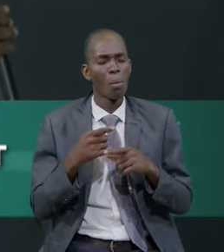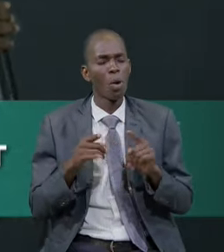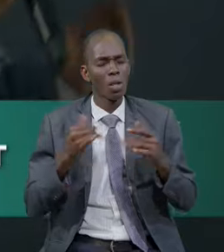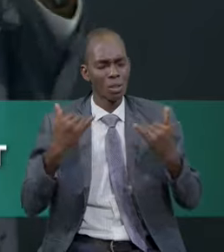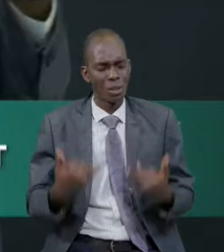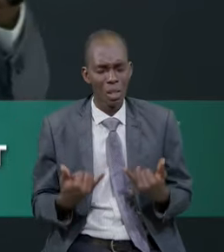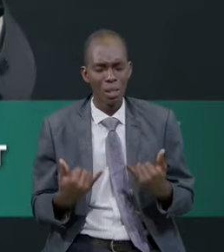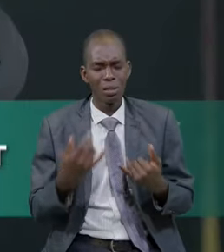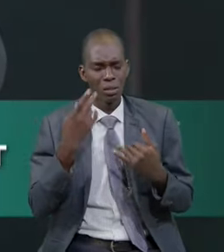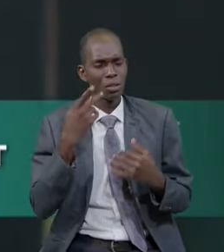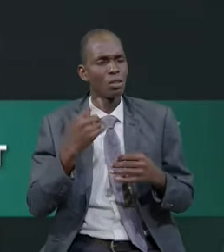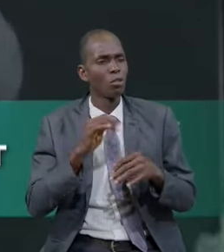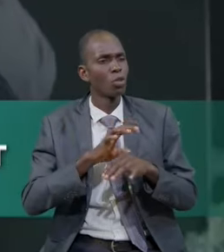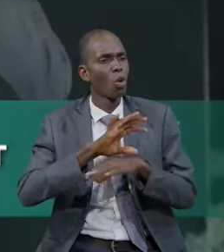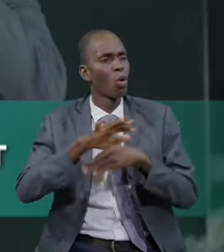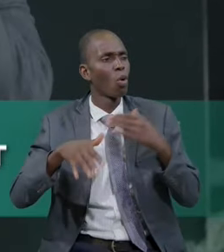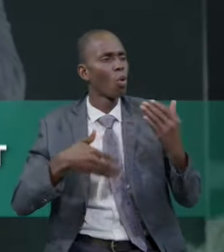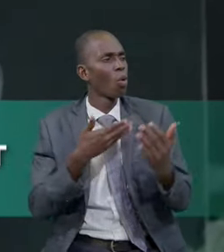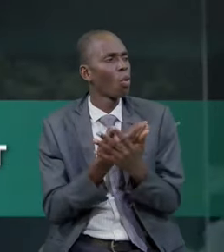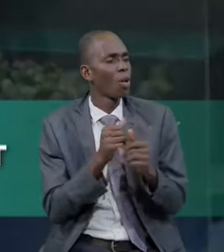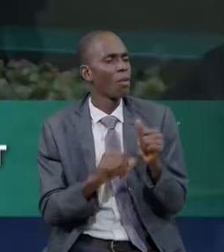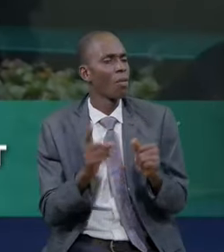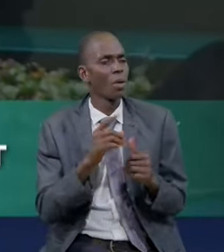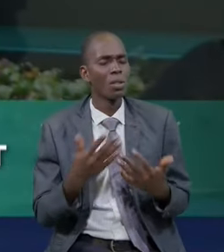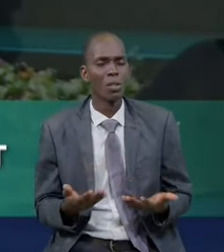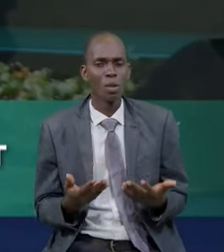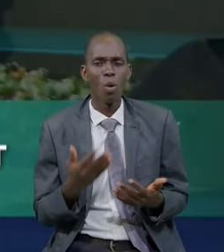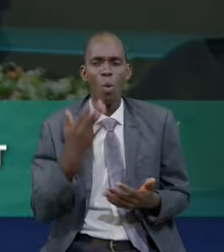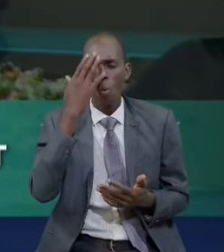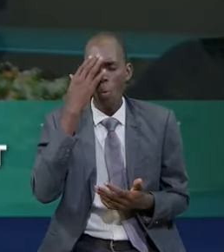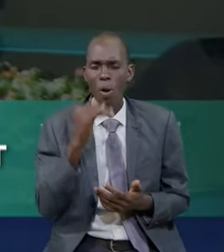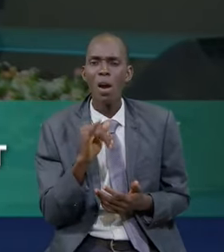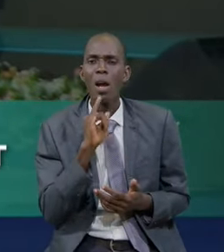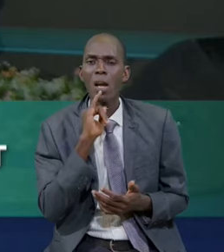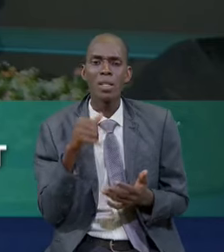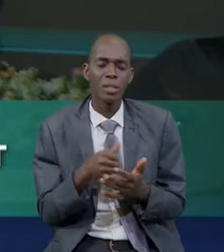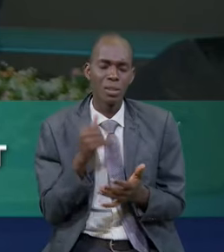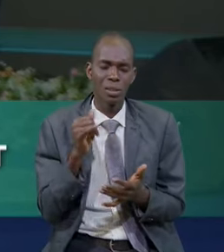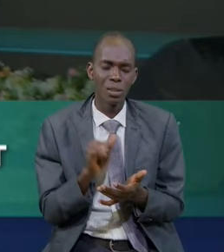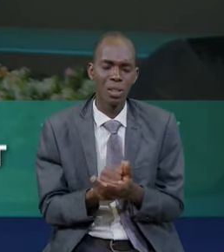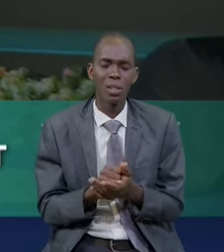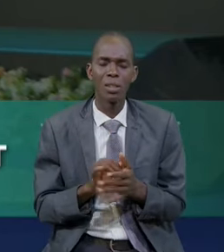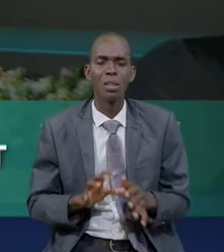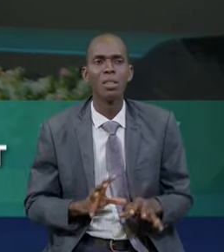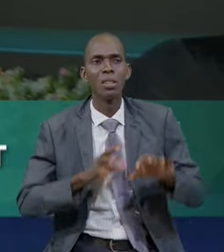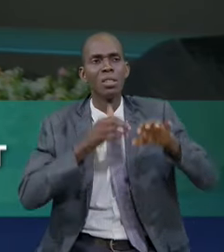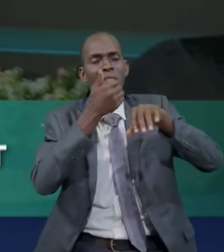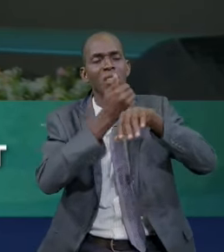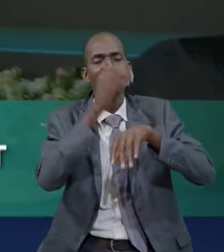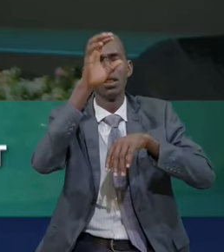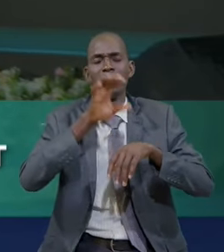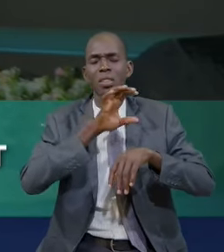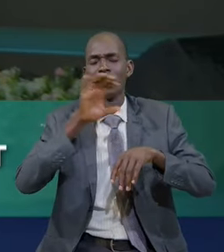L'Église en général, comment se fait-il que le calvaire ne peut pas produire juste un seul